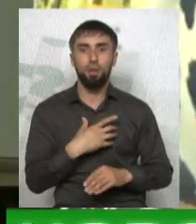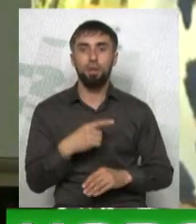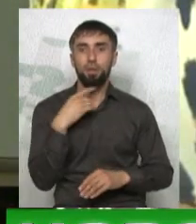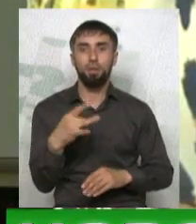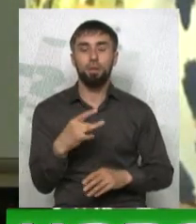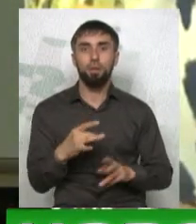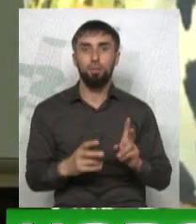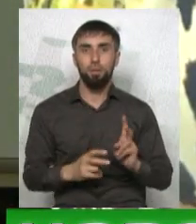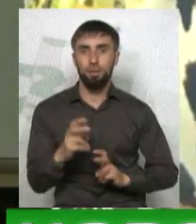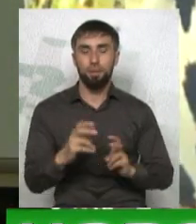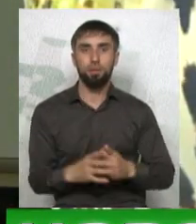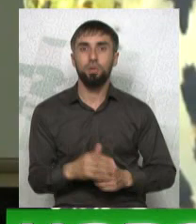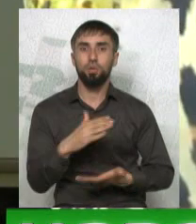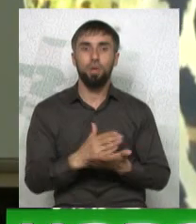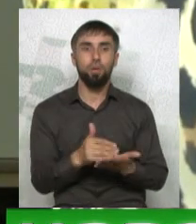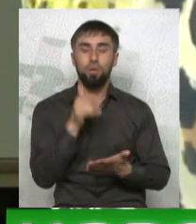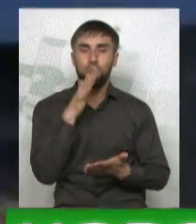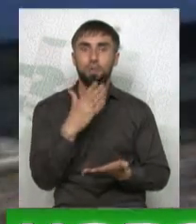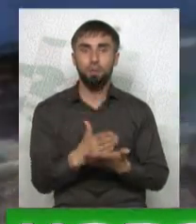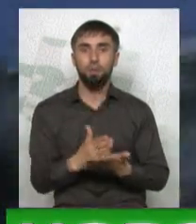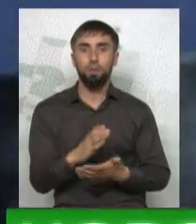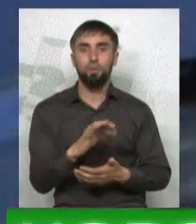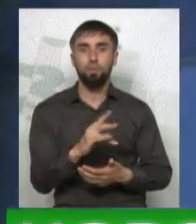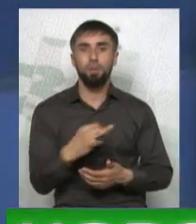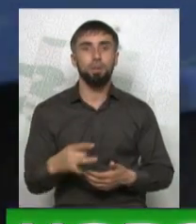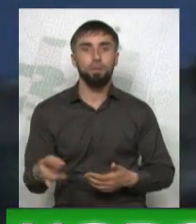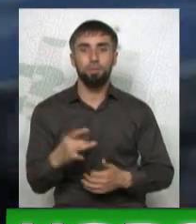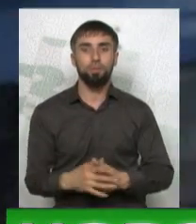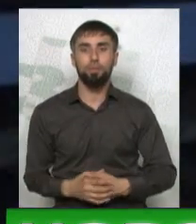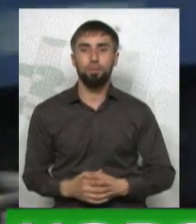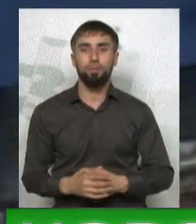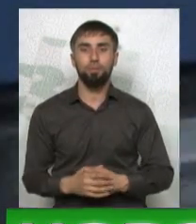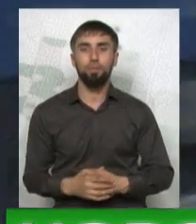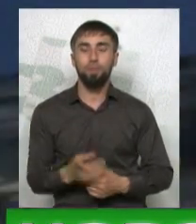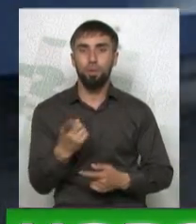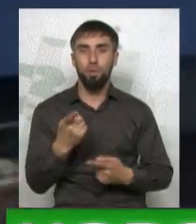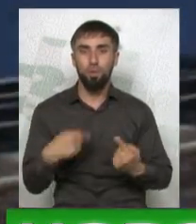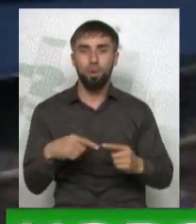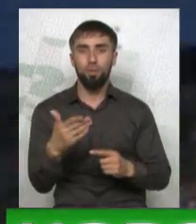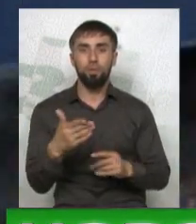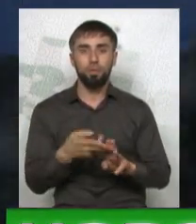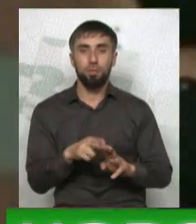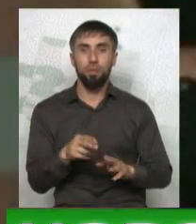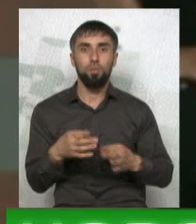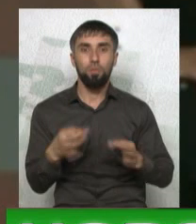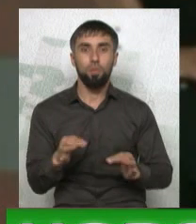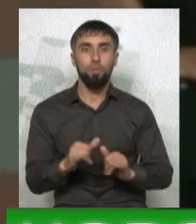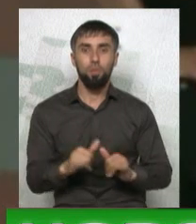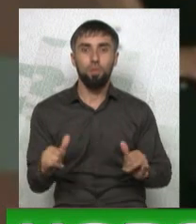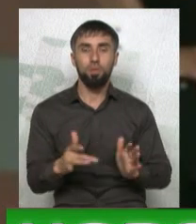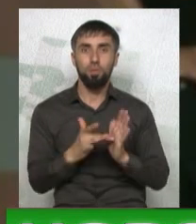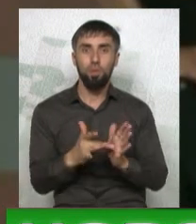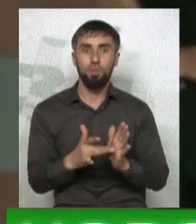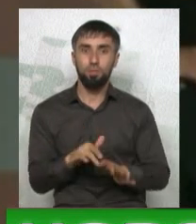для региона предприятий часть которых располагается в сунженском районе организации этого сообщения позволит в том числе увеличить